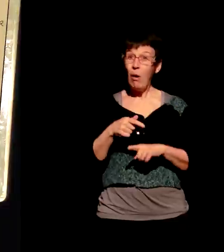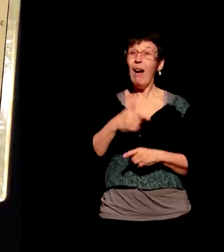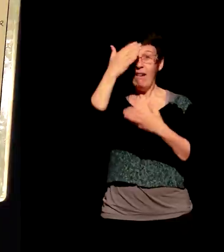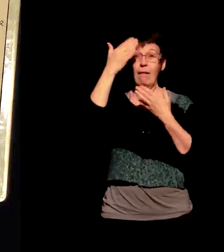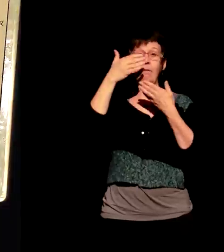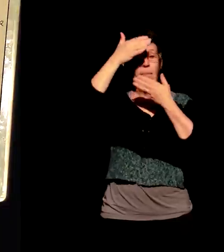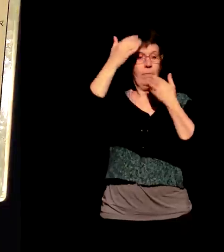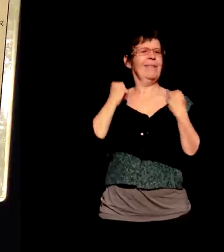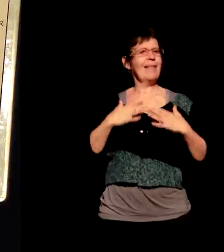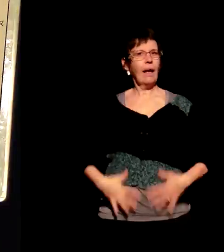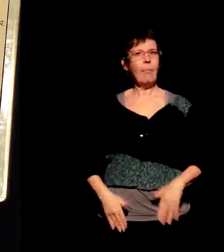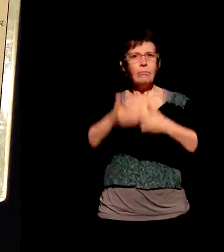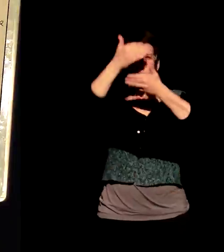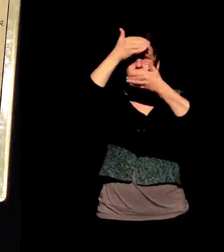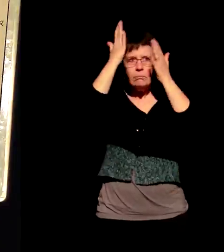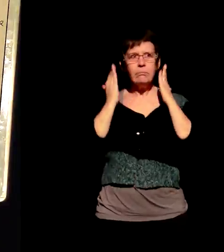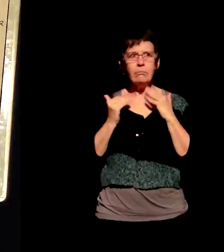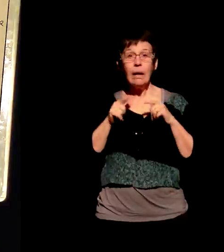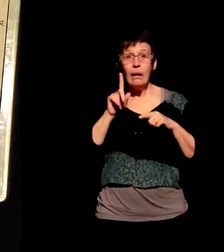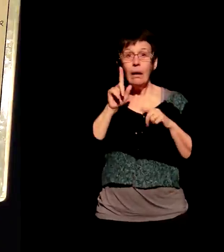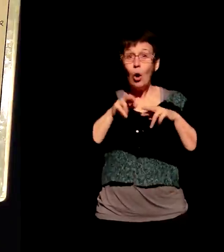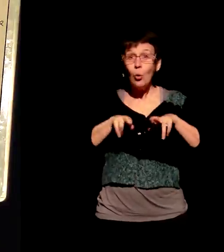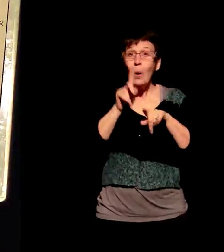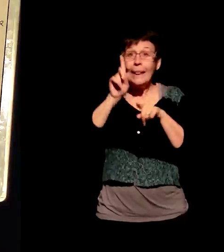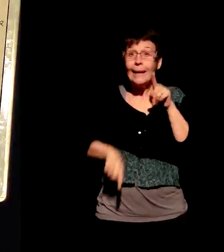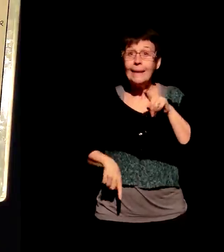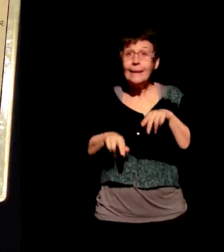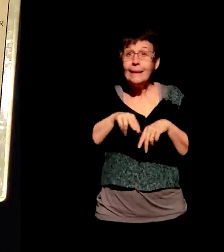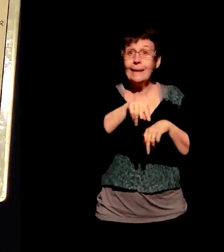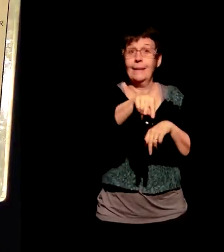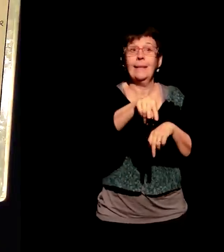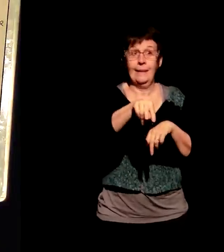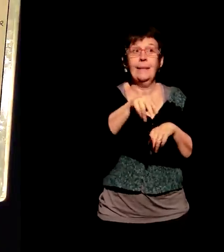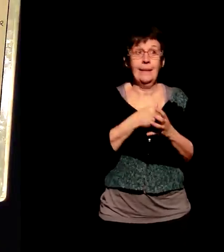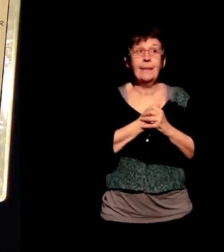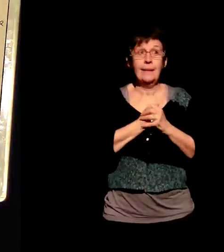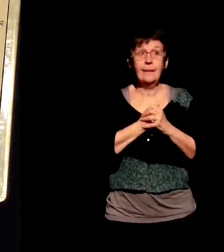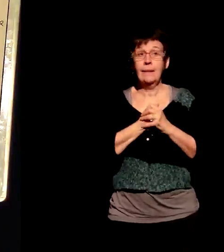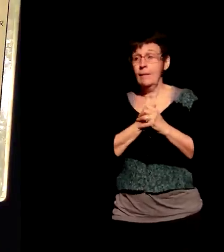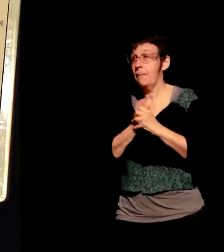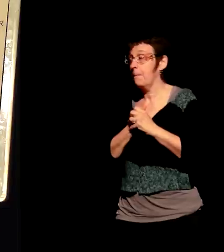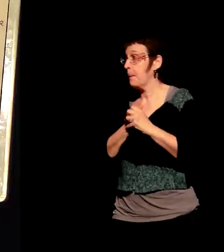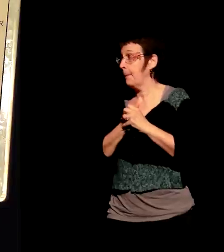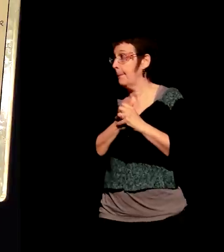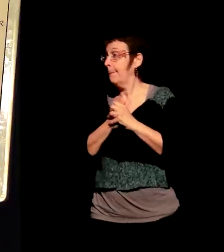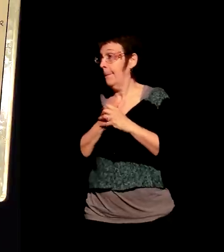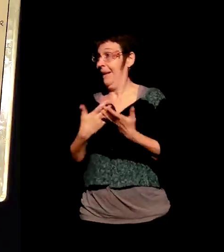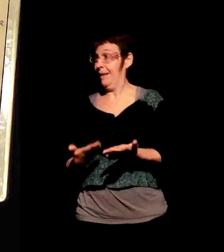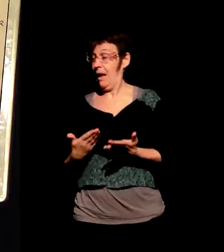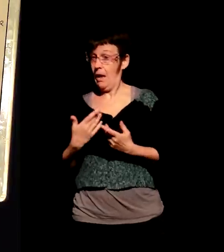qui portent le niqab. Et donc, je vais revenir sur tous ces trucs-là, hein. J'en termine pas là, mais de qu'on se rende compte